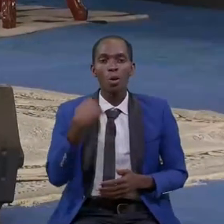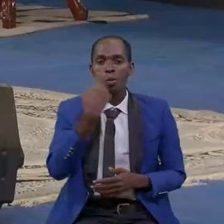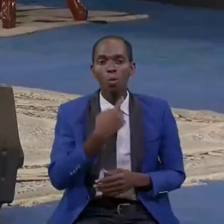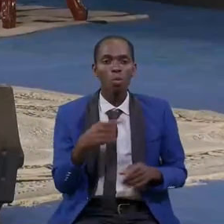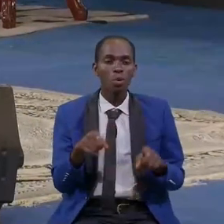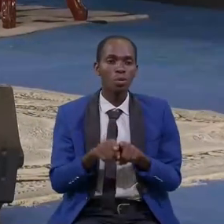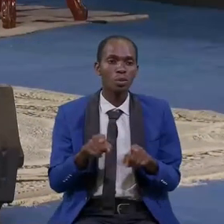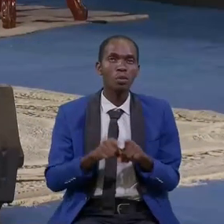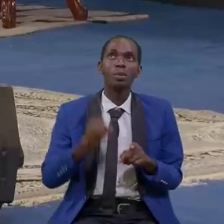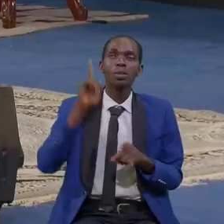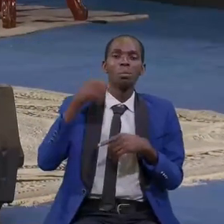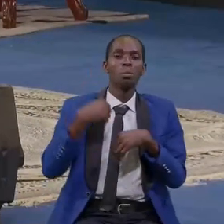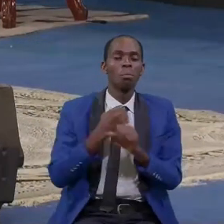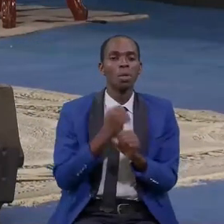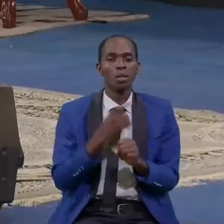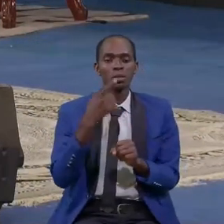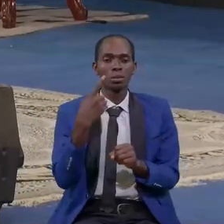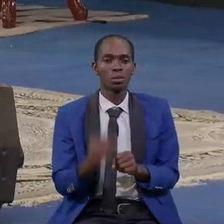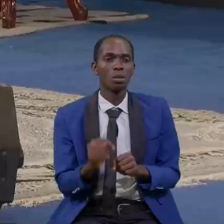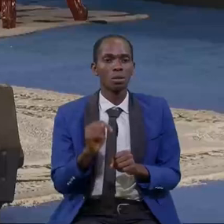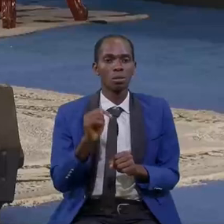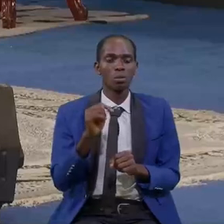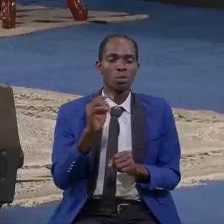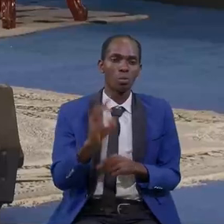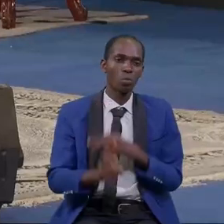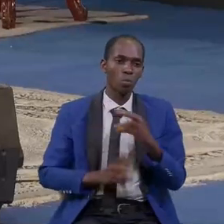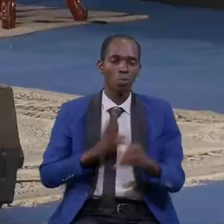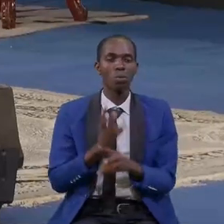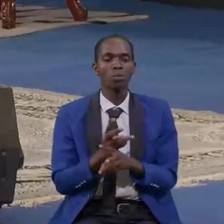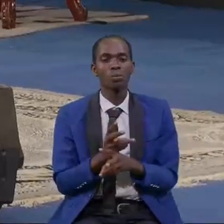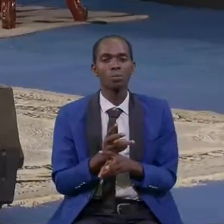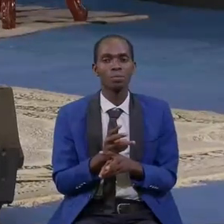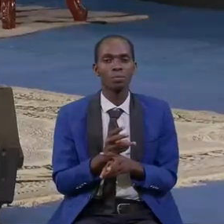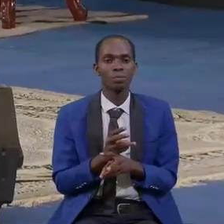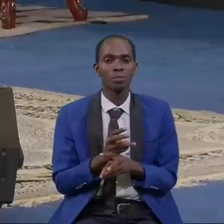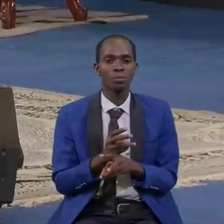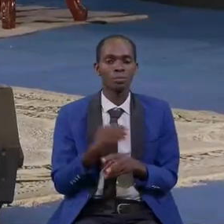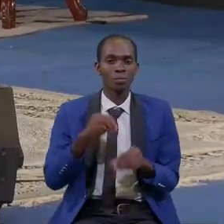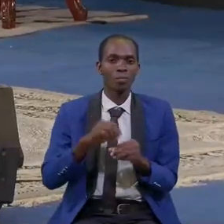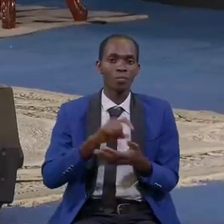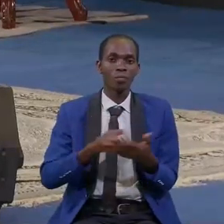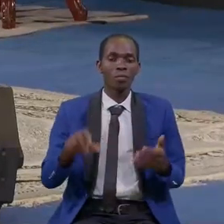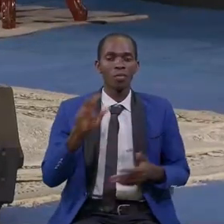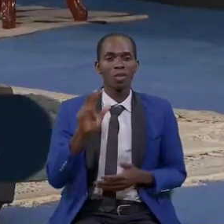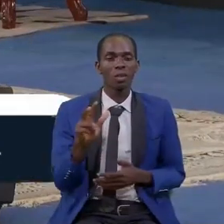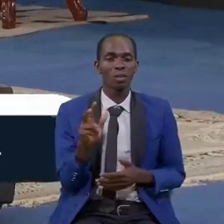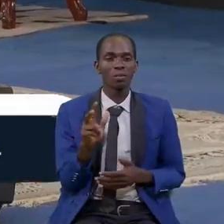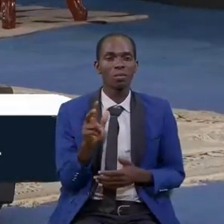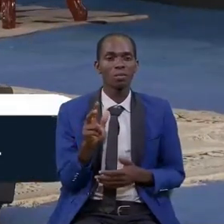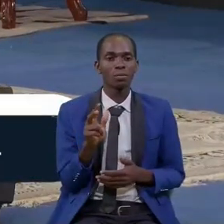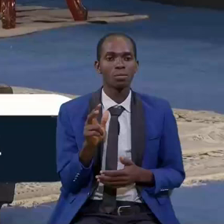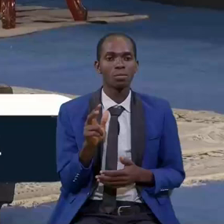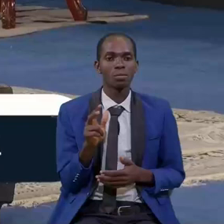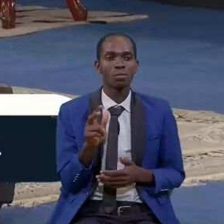créé le monde. Verset 3. Et qui est